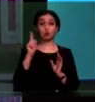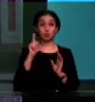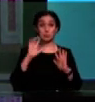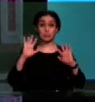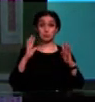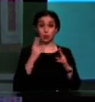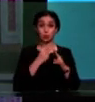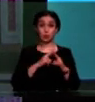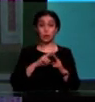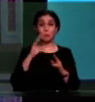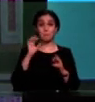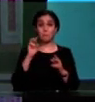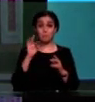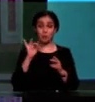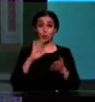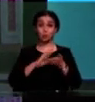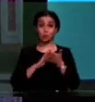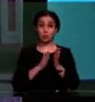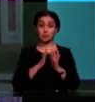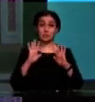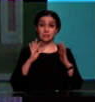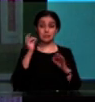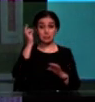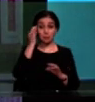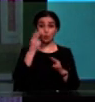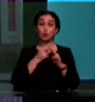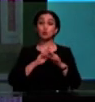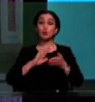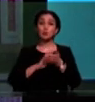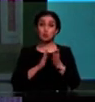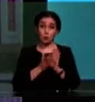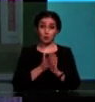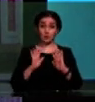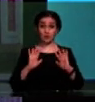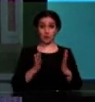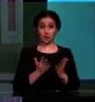вероятность события Б при условии выполненного события А. Это условная вероятность.